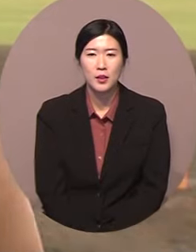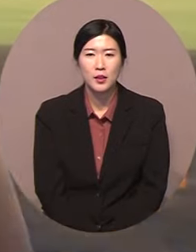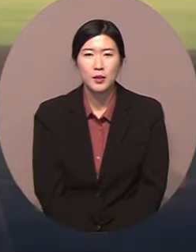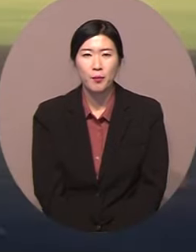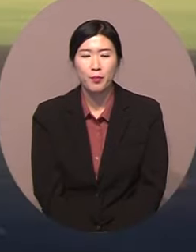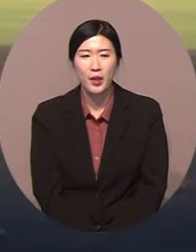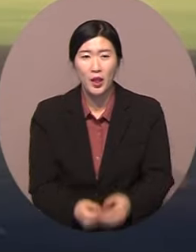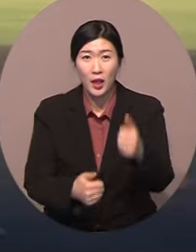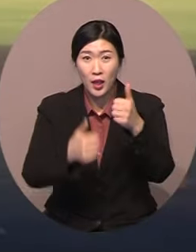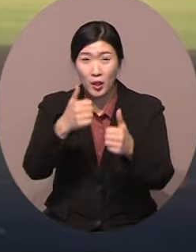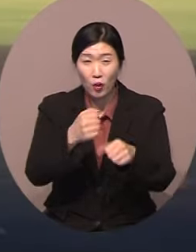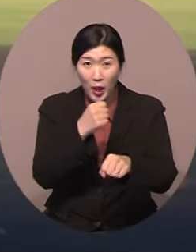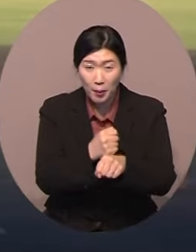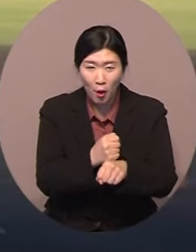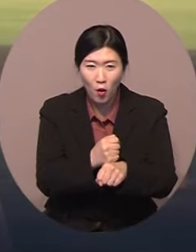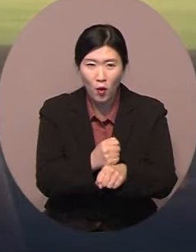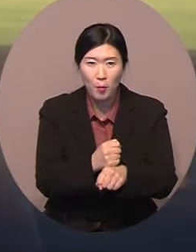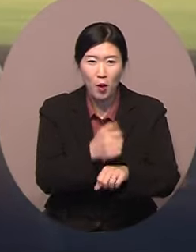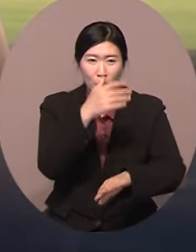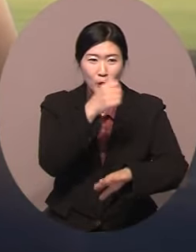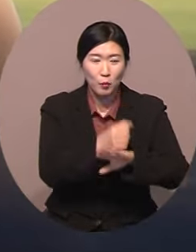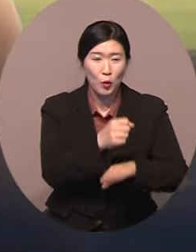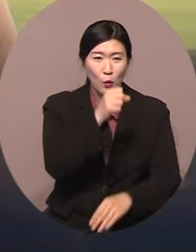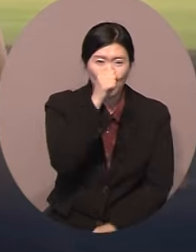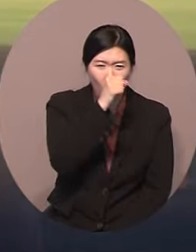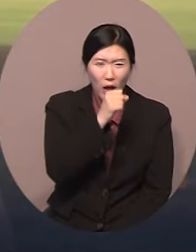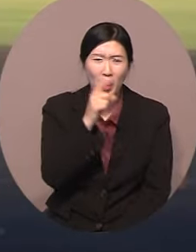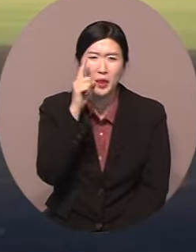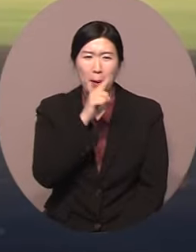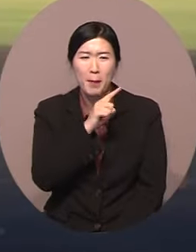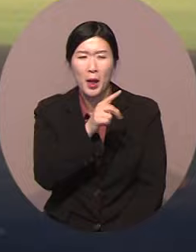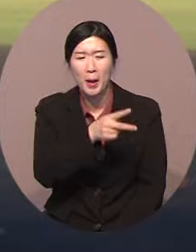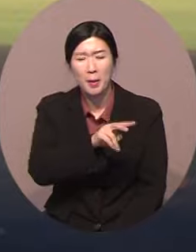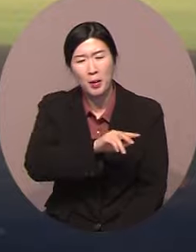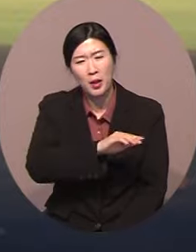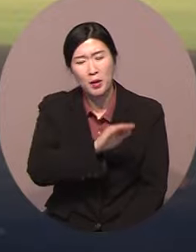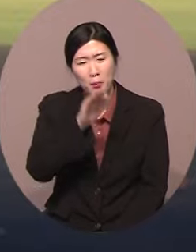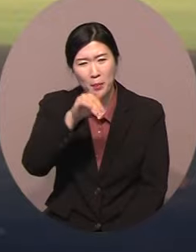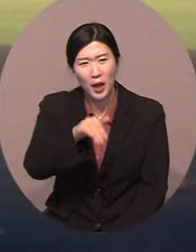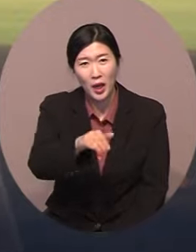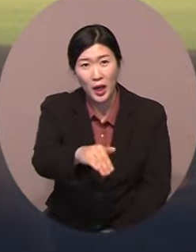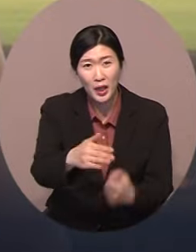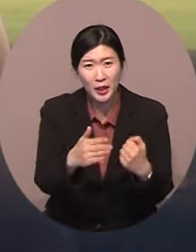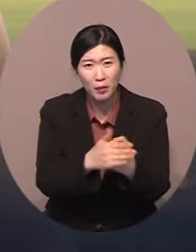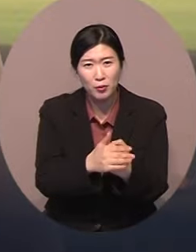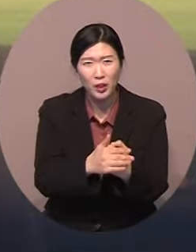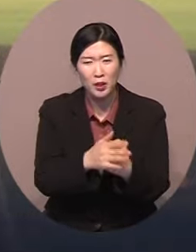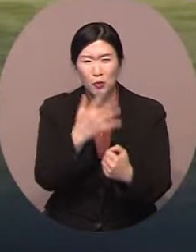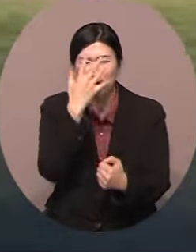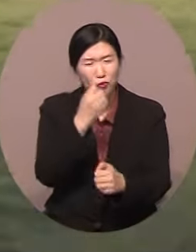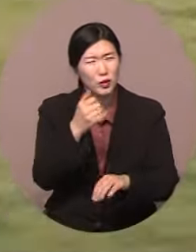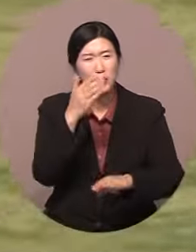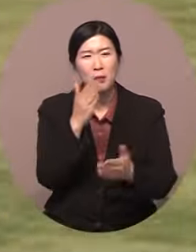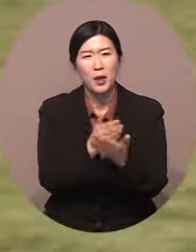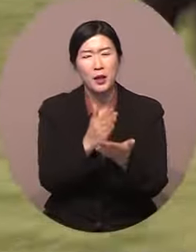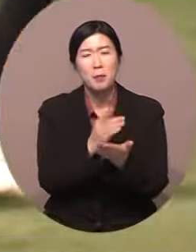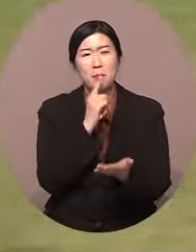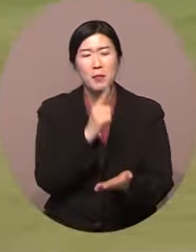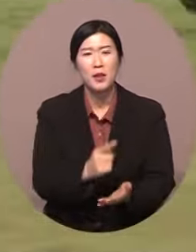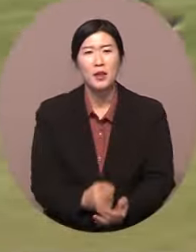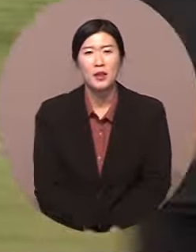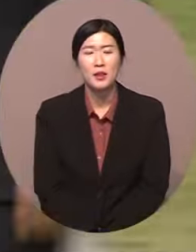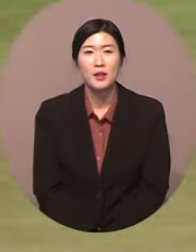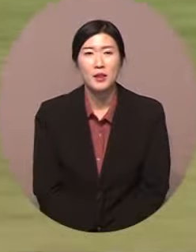하다 보면 안 좋은 날도 있고 뭐 좋은 날도 있는데 뭐 한 경기를 가지고 너무 깊게 생각 안 했으면 좋겠어요. 다음